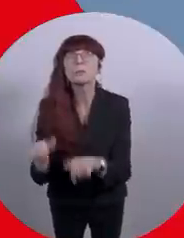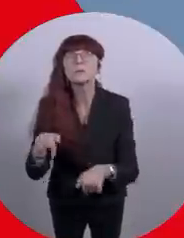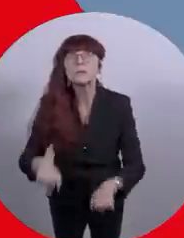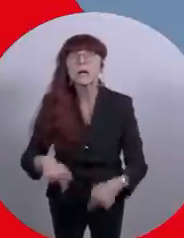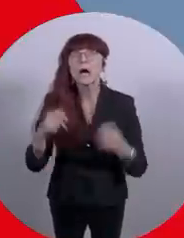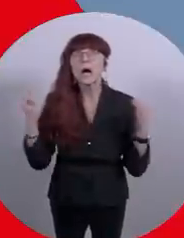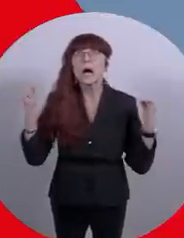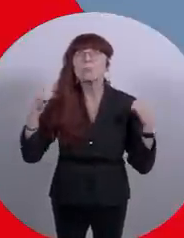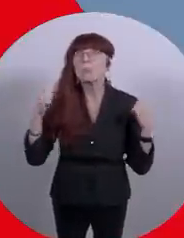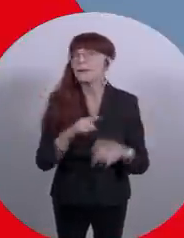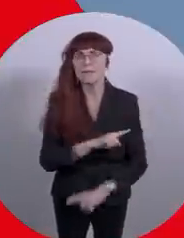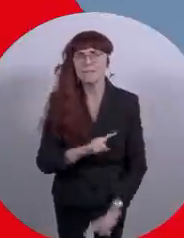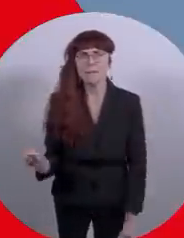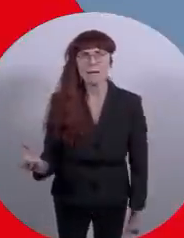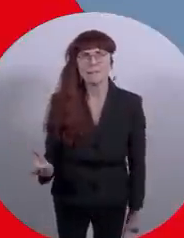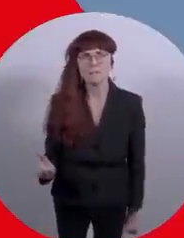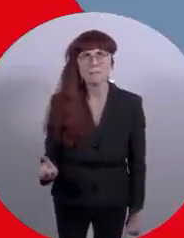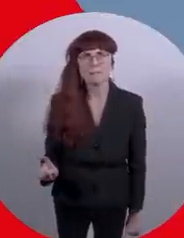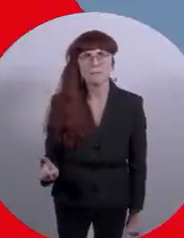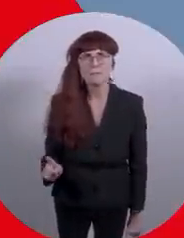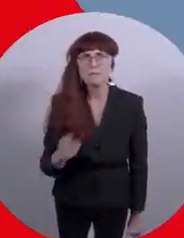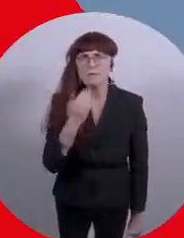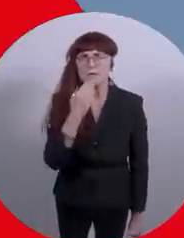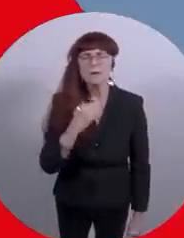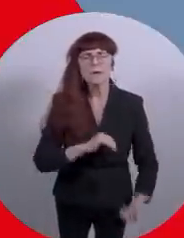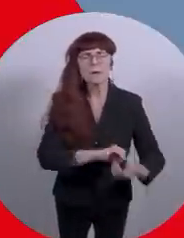liebe Genossinnen und Genossen